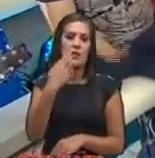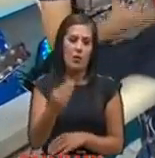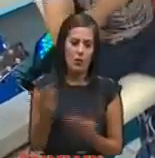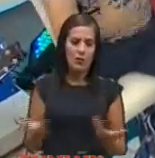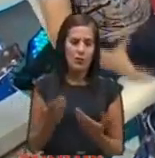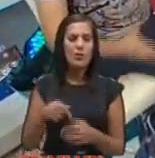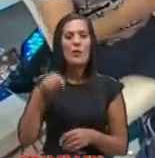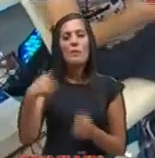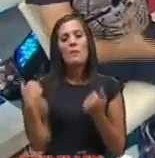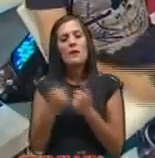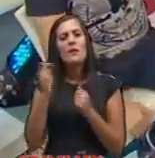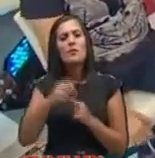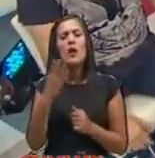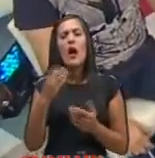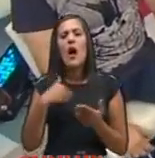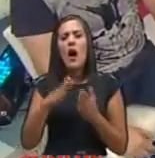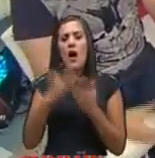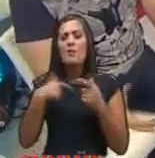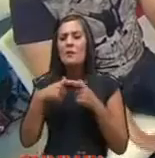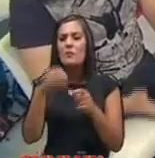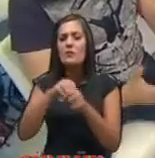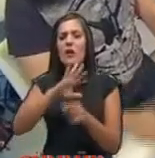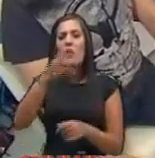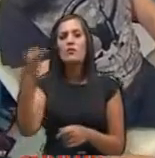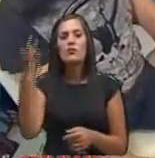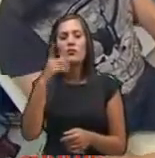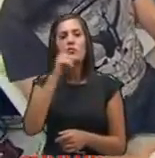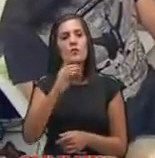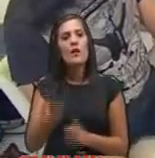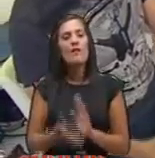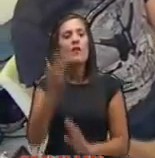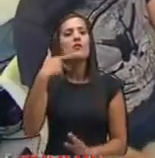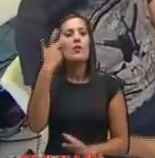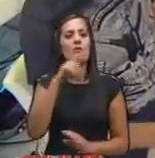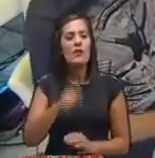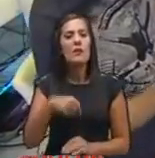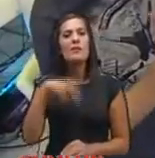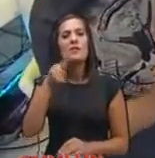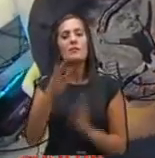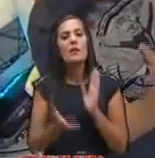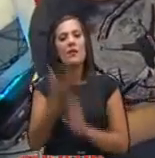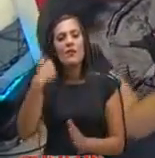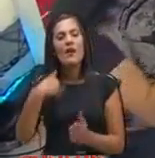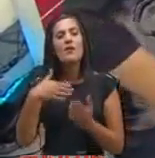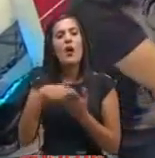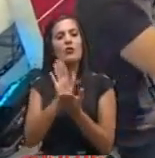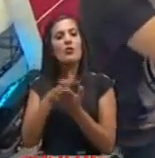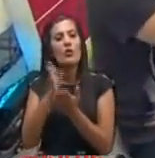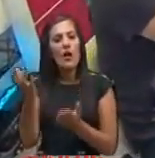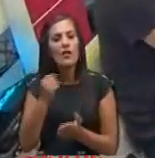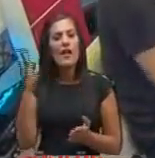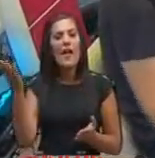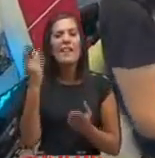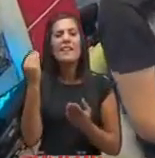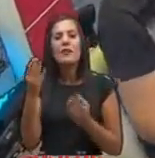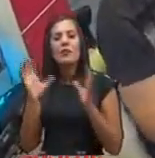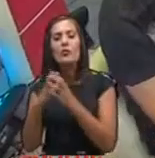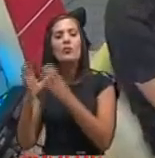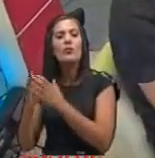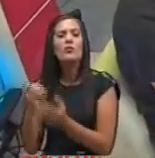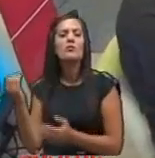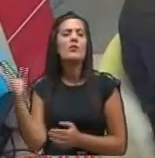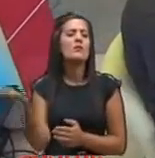ben deli dedi. Aynen. Kutlu da biraz öyledir çünkü. Ondan sonra beraber oturduk, o ilk albümü yaptık işte. Çok enteresan bir dönemdi. Herkesin ruhunun daha böyle